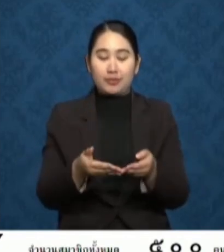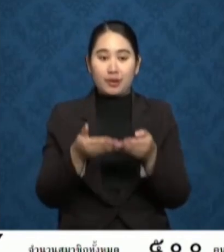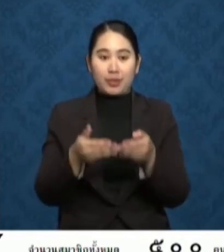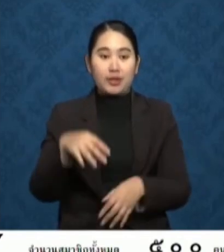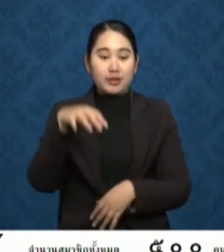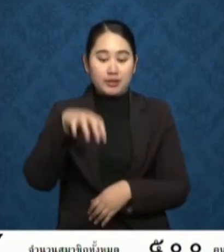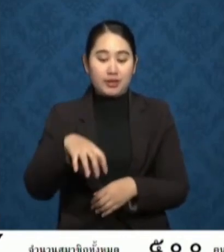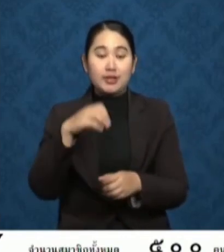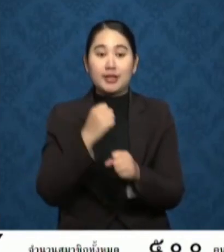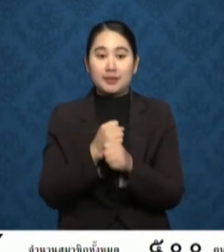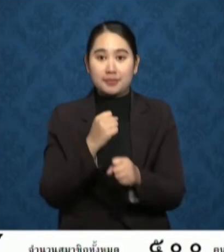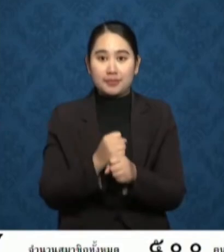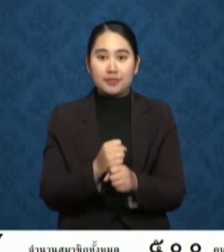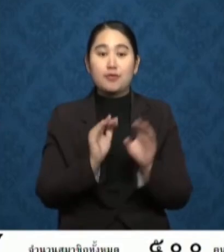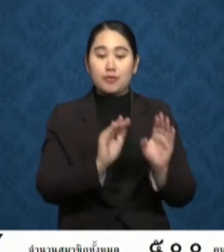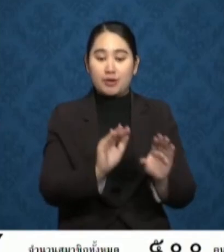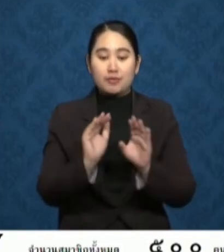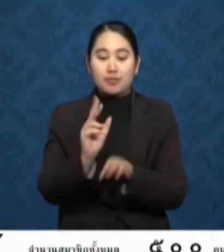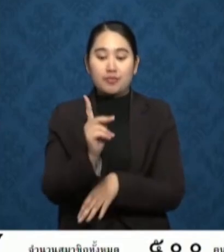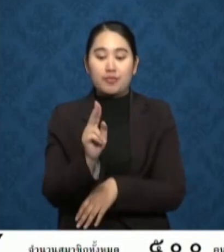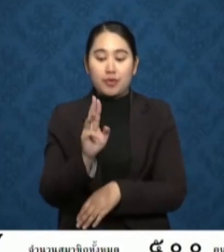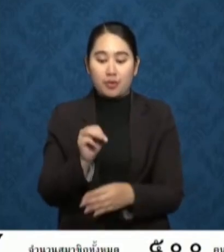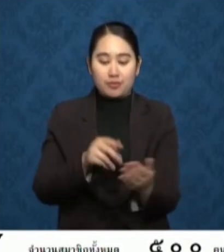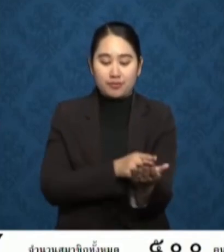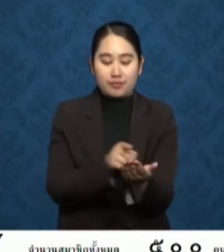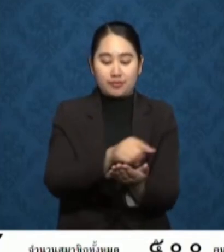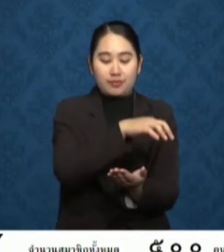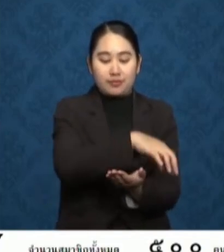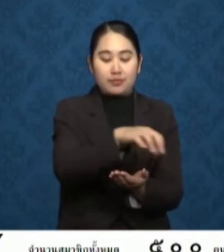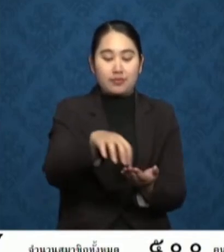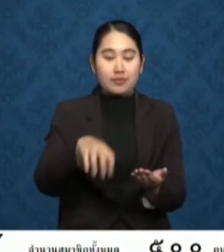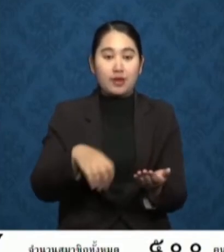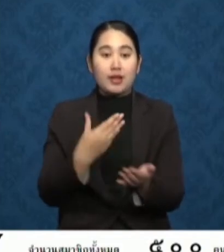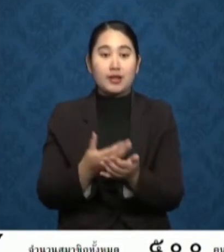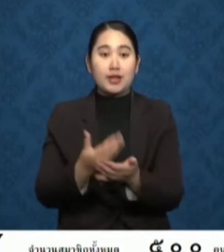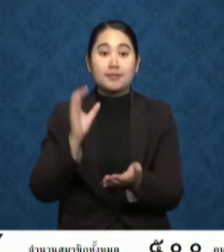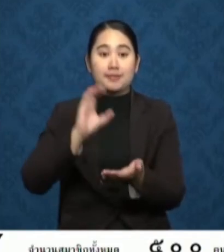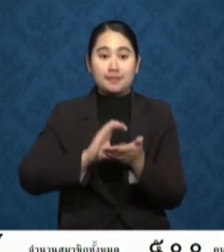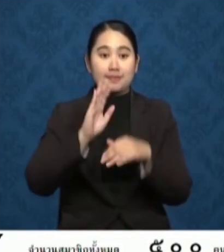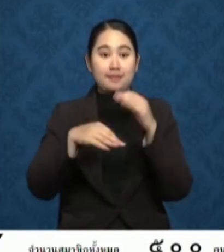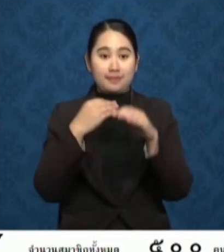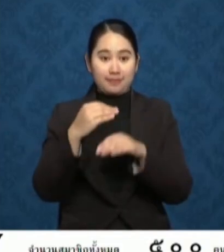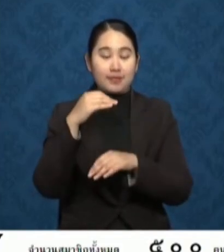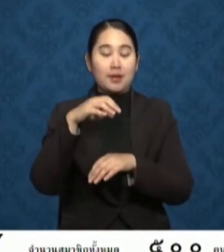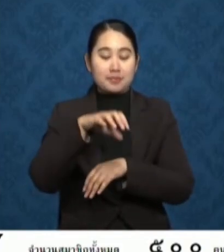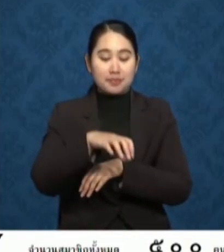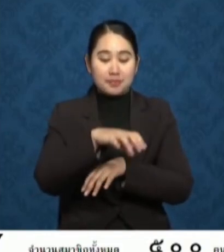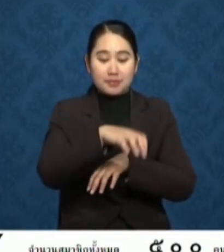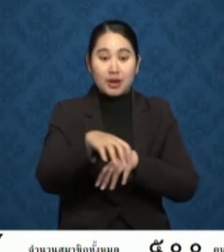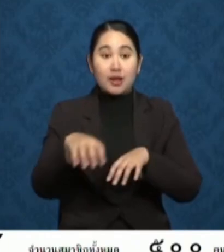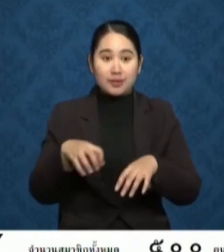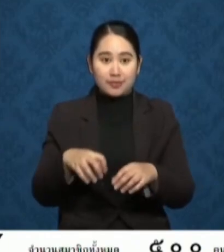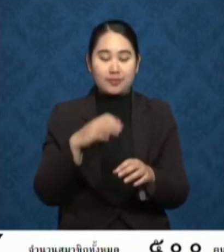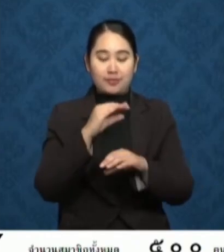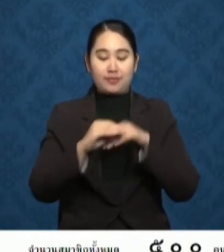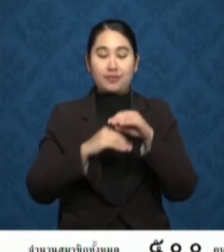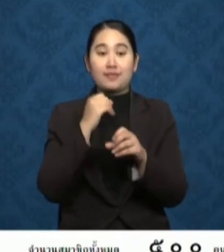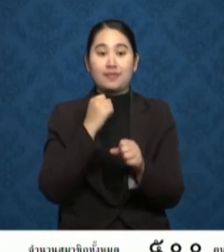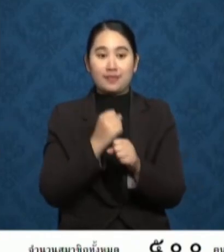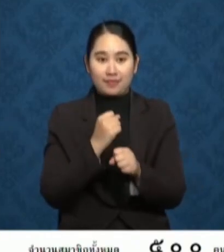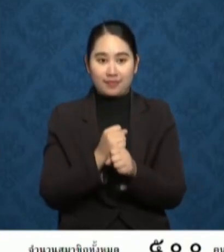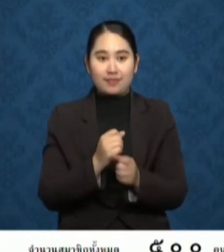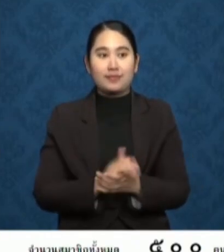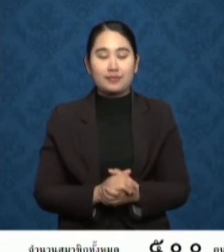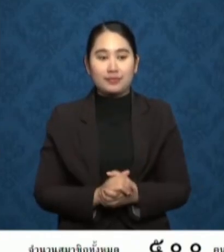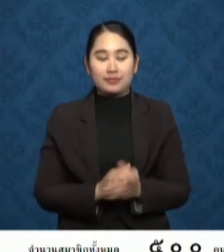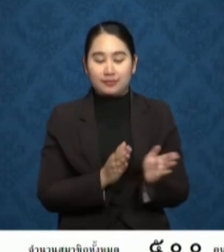ปรับภูมิทัดฝากกรมโยธาทิการและผงเมืองเพื่อขอรับงบประมาณจากงบพัฒนาเมืองเพื่อสนัสนุนโครงการนี้ด้วยครับ